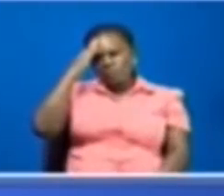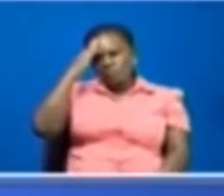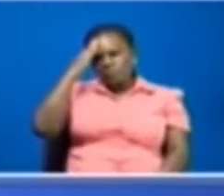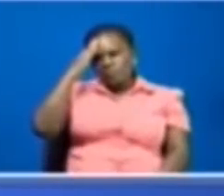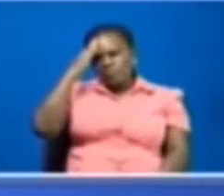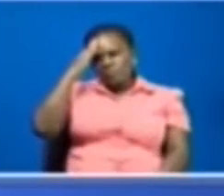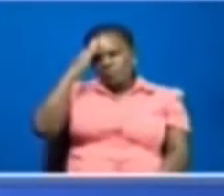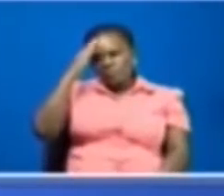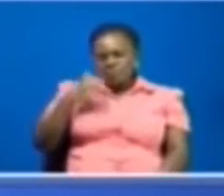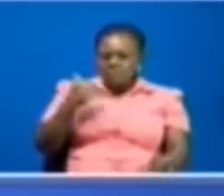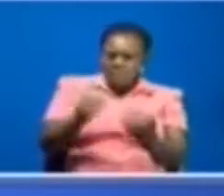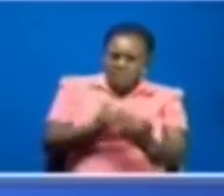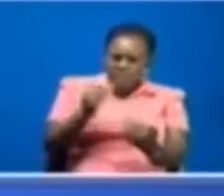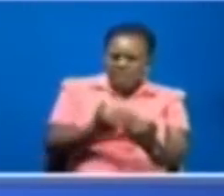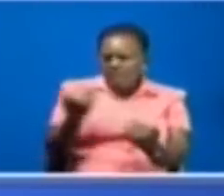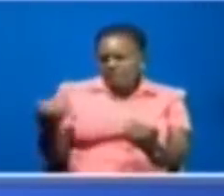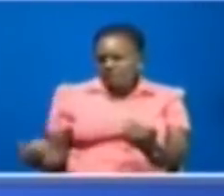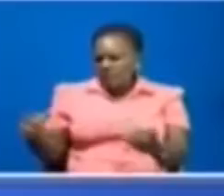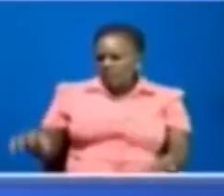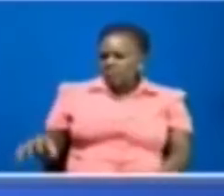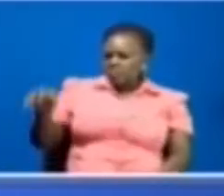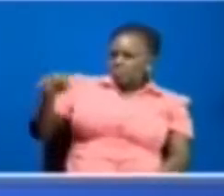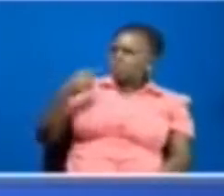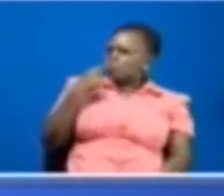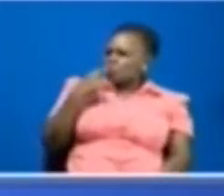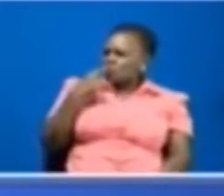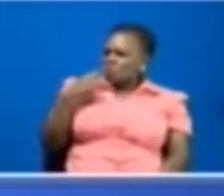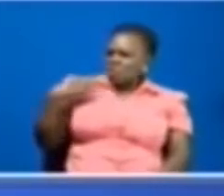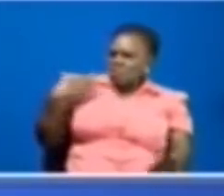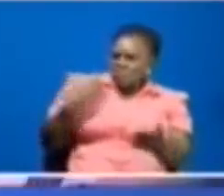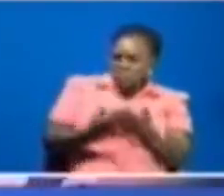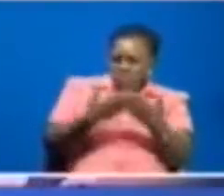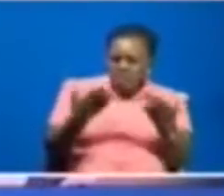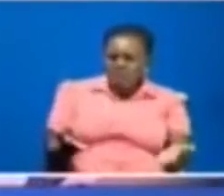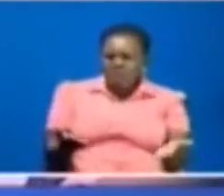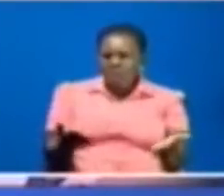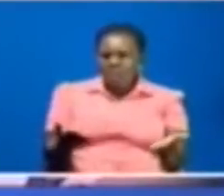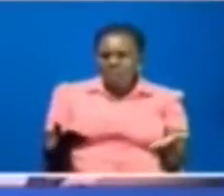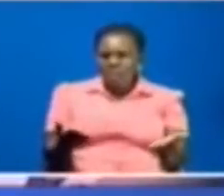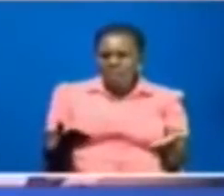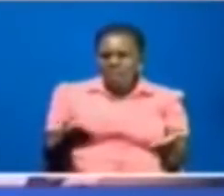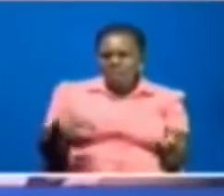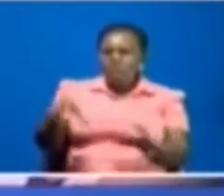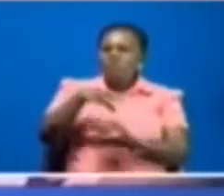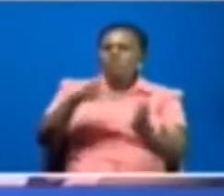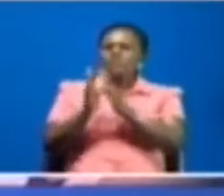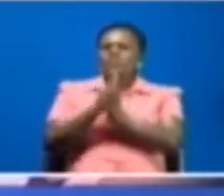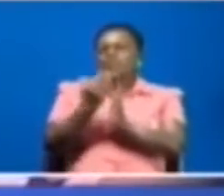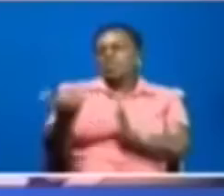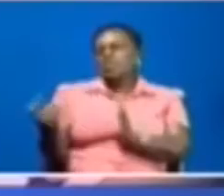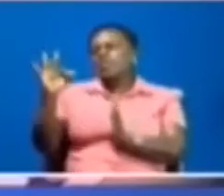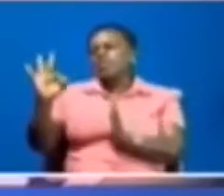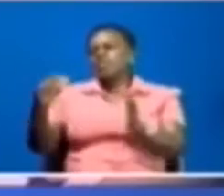Sasa mimi nimeleo mtoto kutoka utoto wake nimemnyonyesha hadi mpaka saini. It's a puzzling story of three